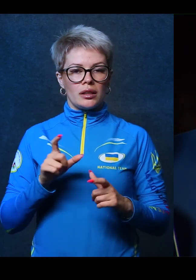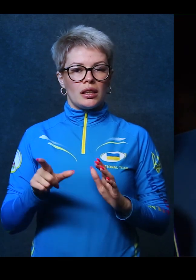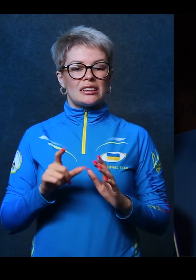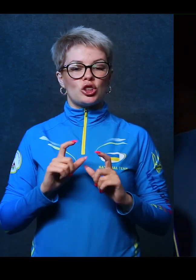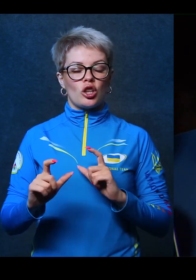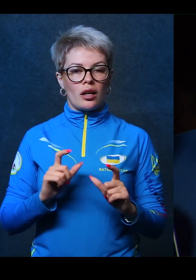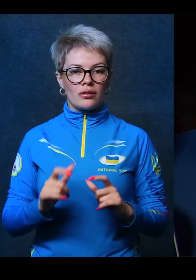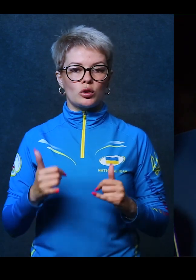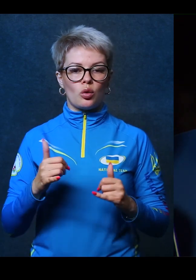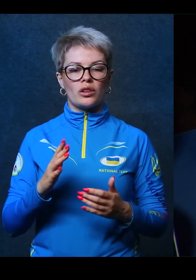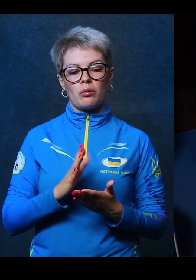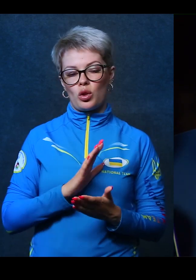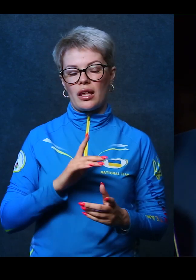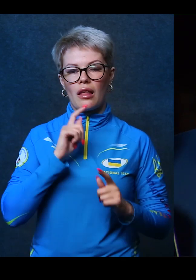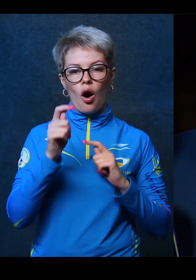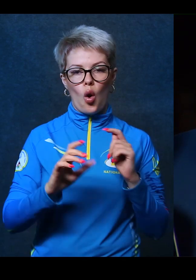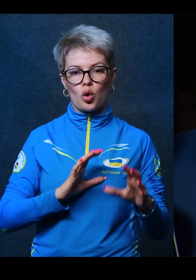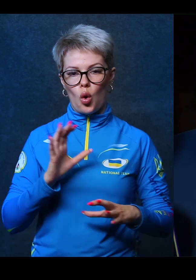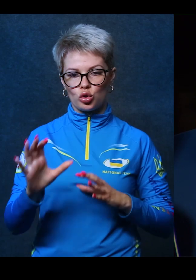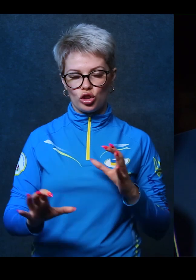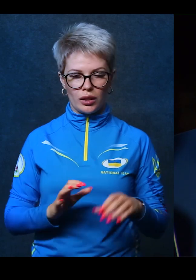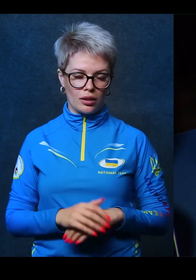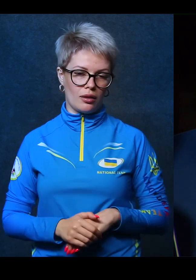шахів, сьогодні відбулось нагородження.